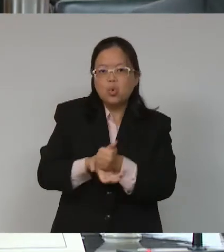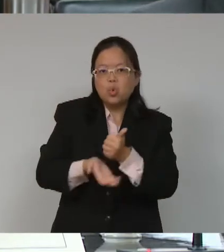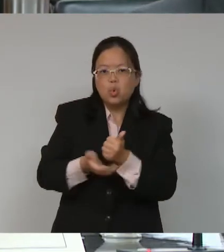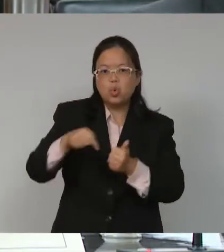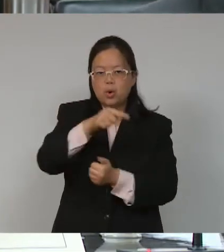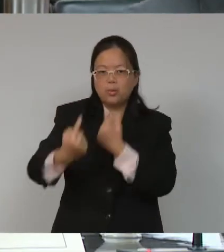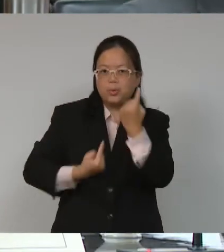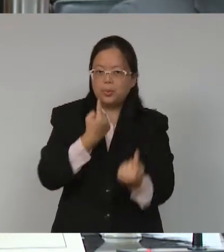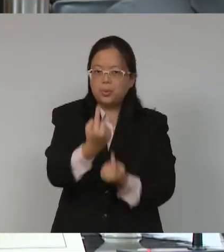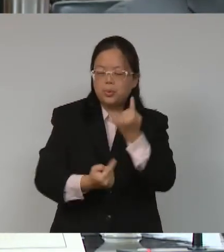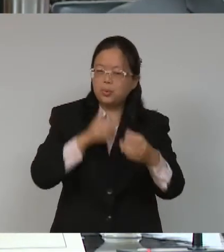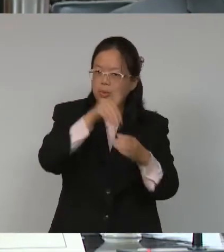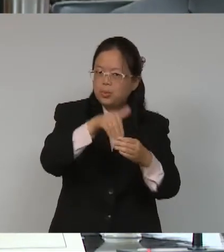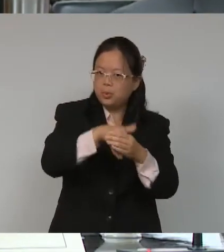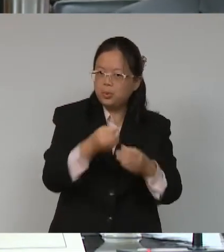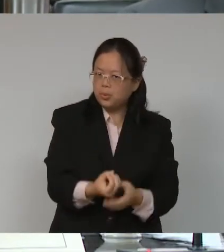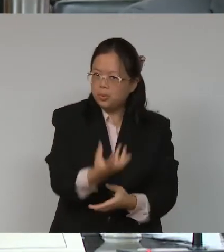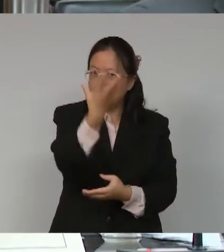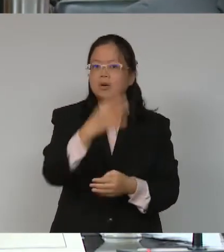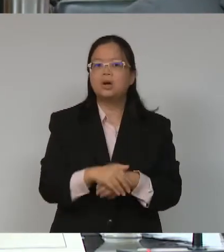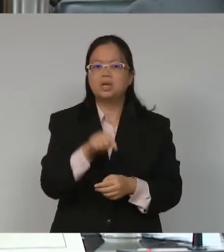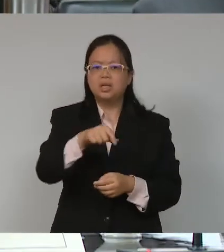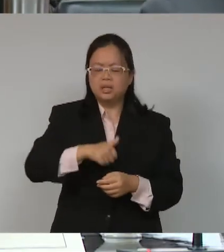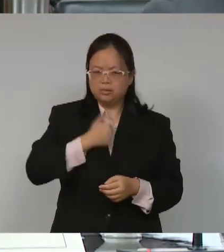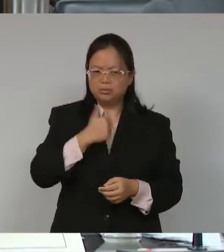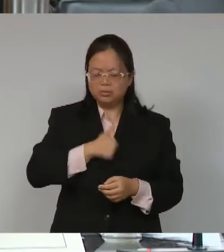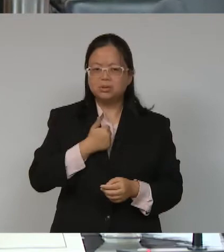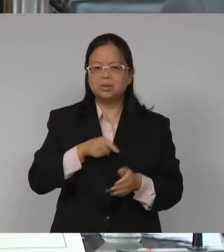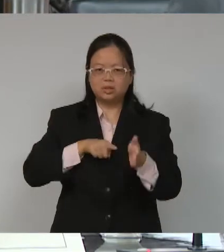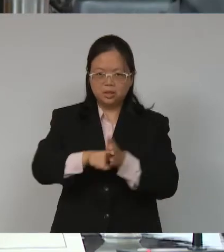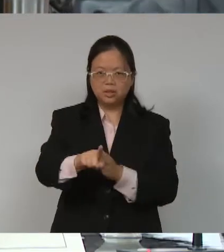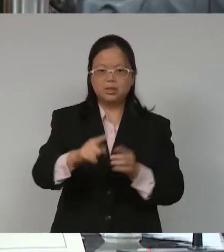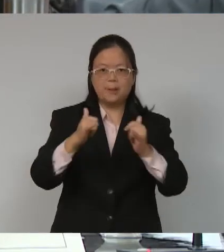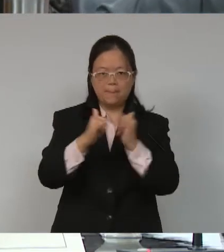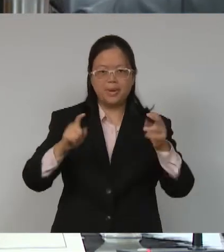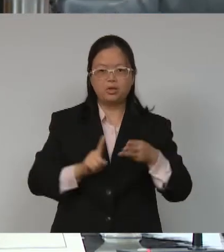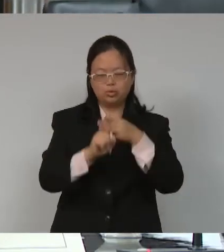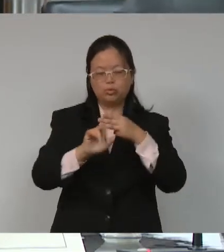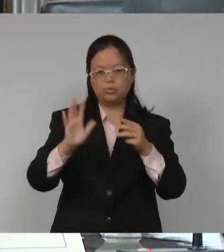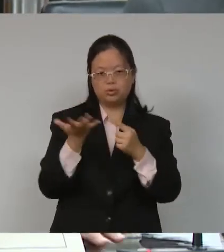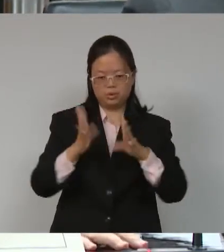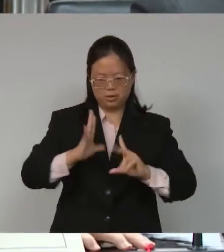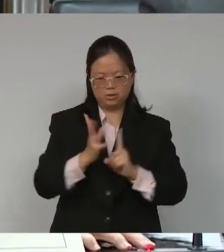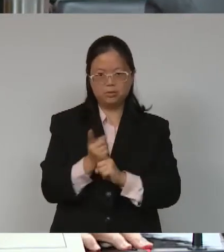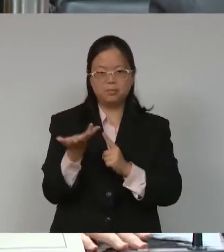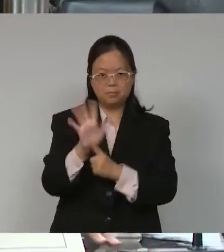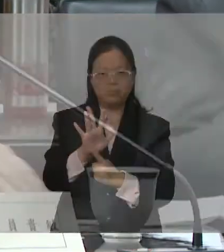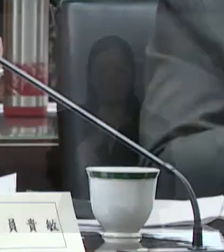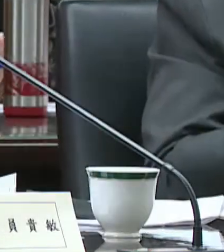参与的情形，这才能够真正具体落实直接民主的一个精神。好，以上，谢谢。